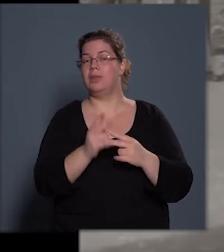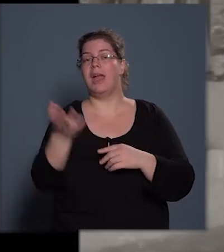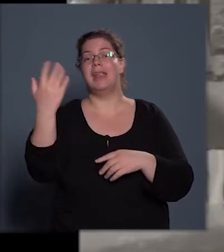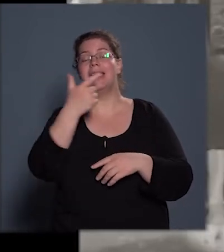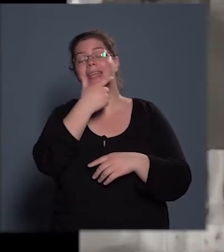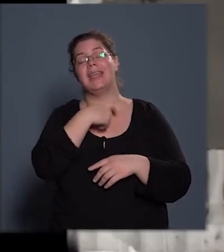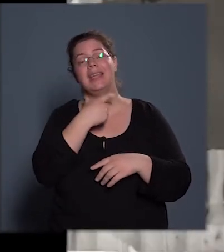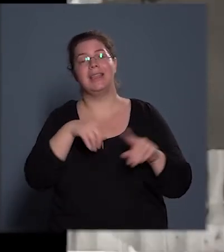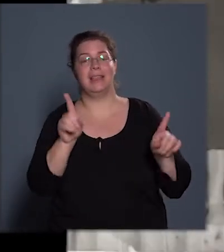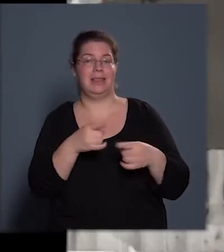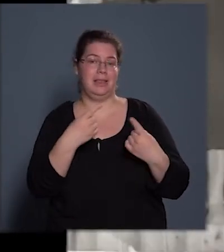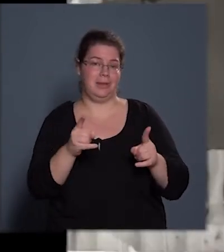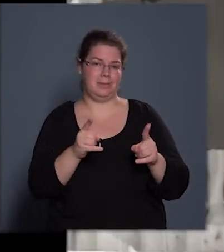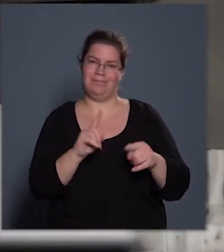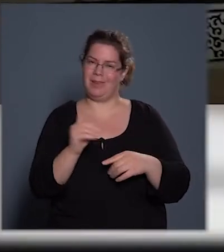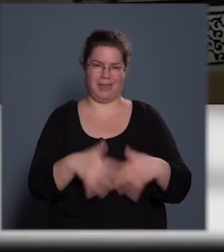ne vesszenek el.